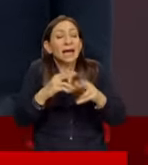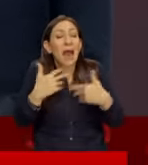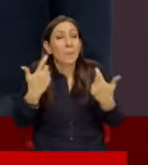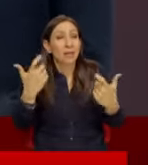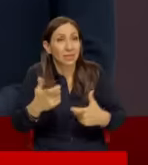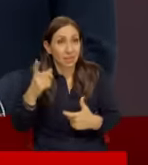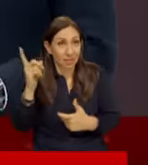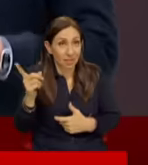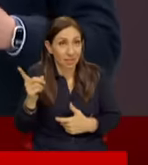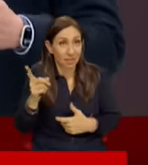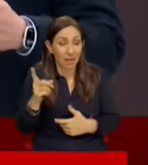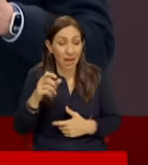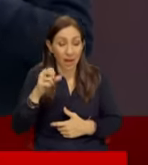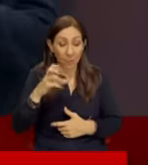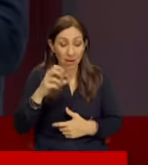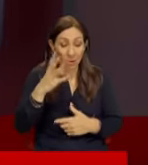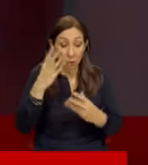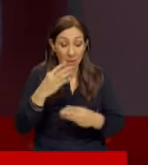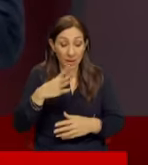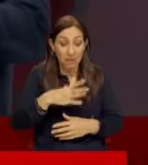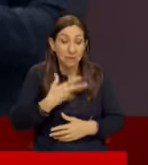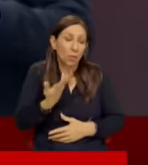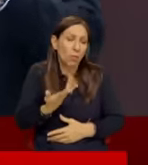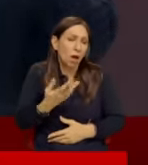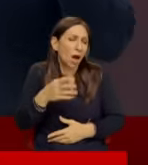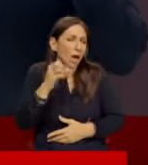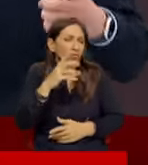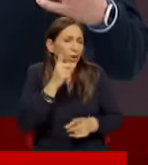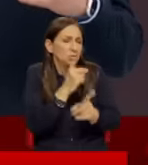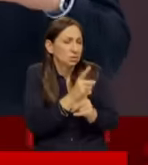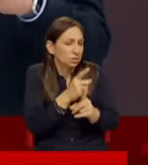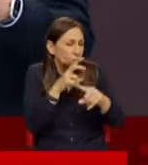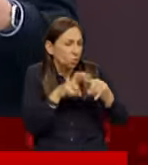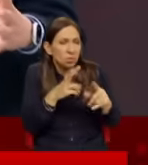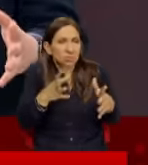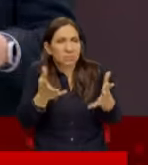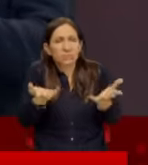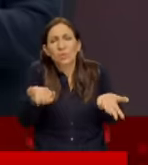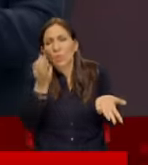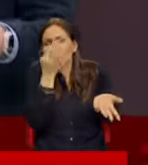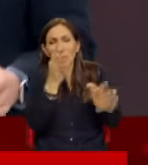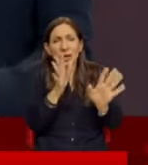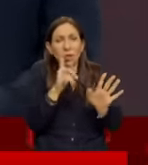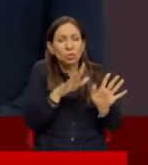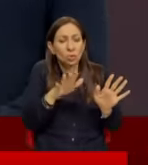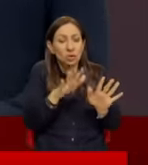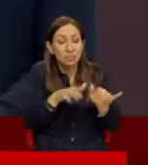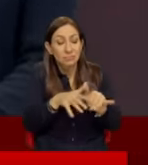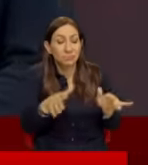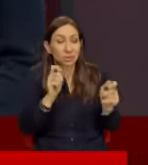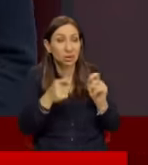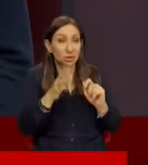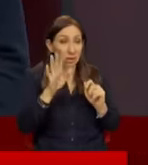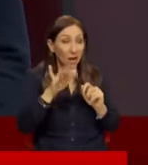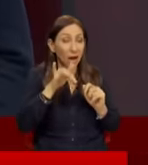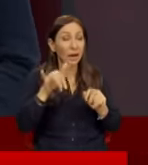Karaman'da bir insanın AKP'li olmak istemiyorum ya da Erdoğan'ın karşısında konumlanıyorum demesi o kadar kolay değil. O sosyolojinin de o kadar kolay değil.